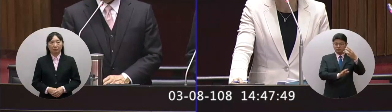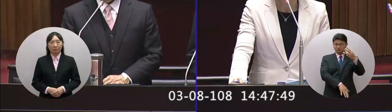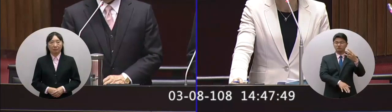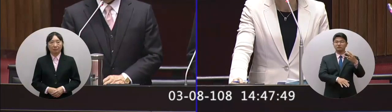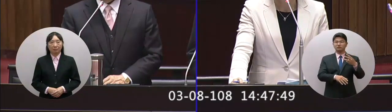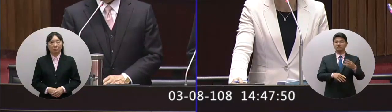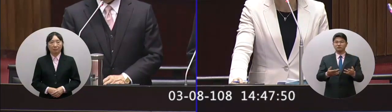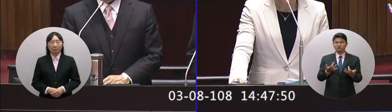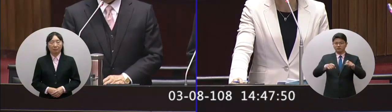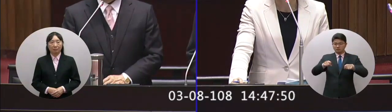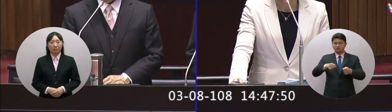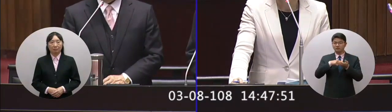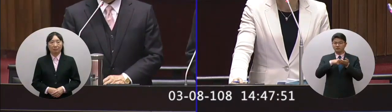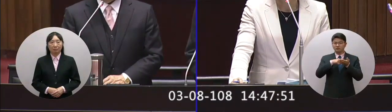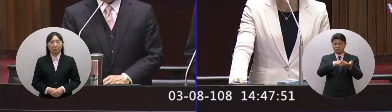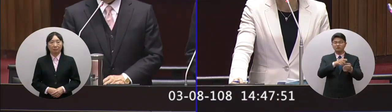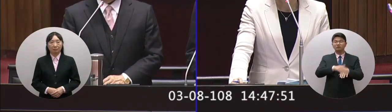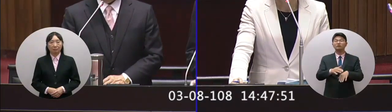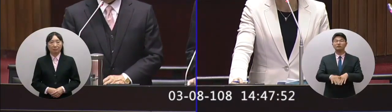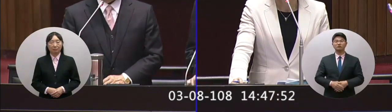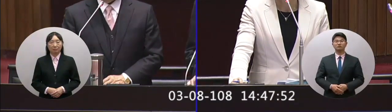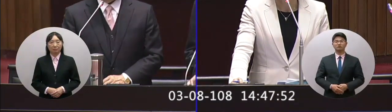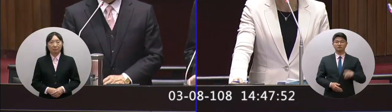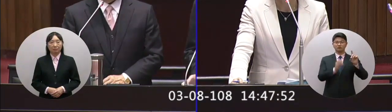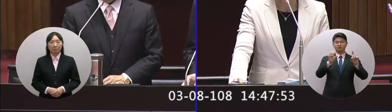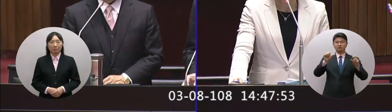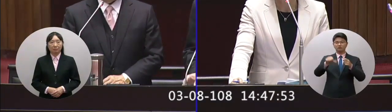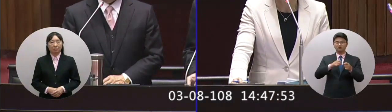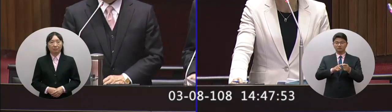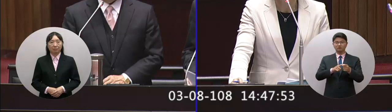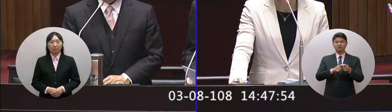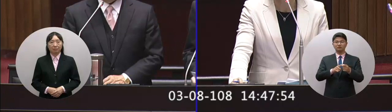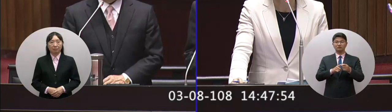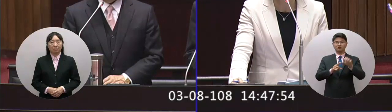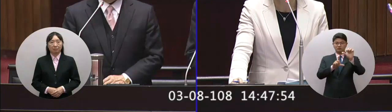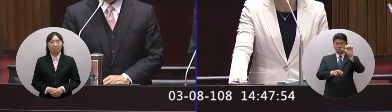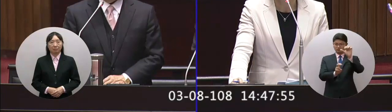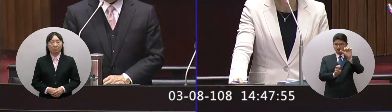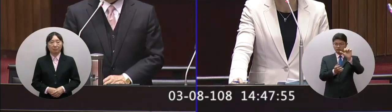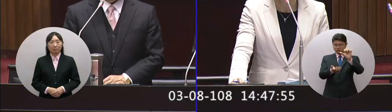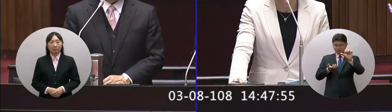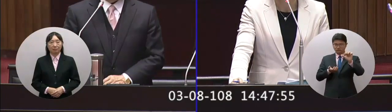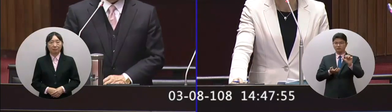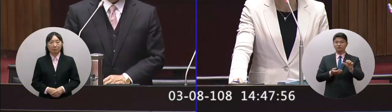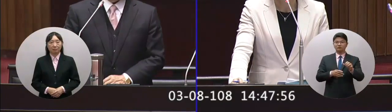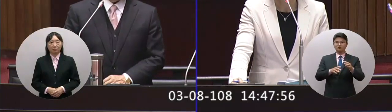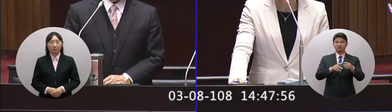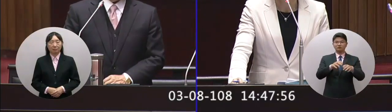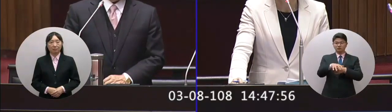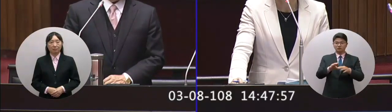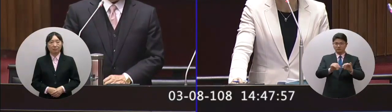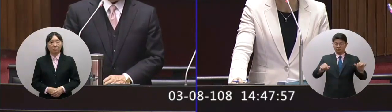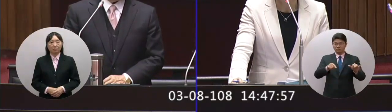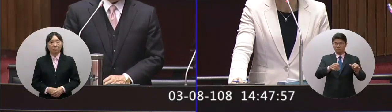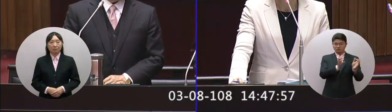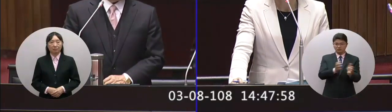提出草案。那在105年520之前的这些农地上的工厂是